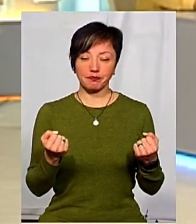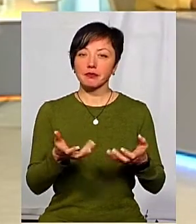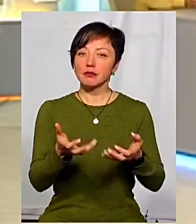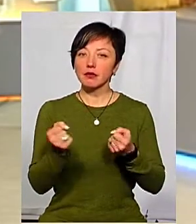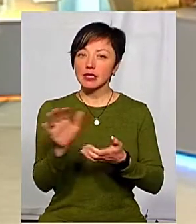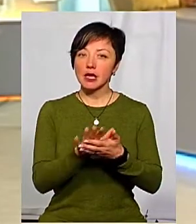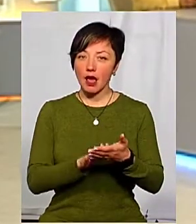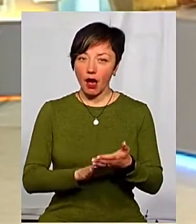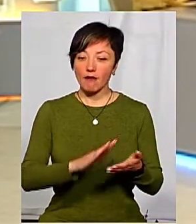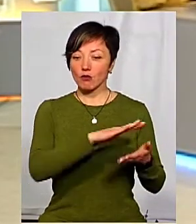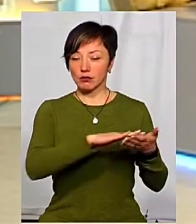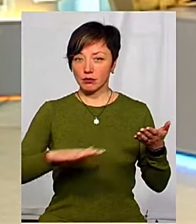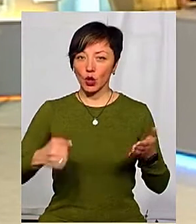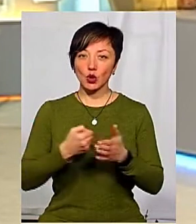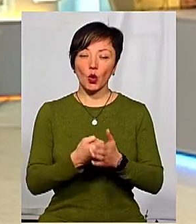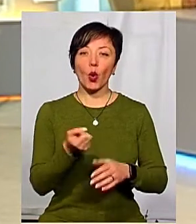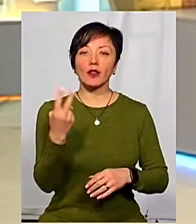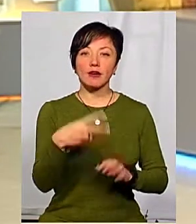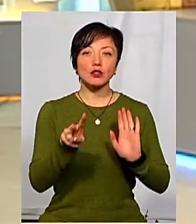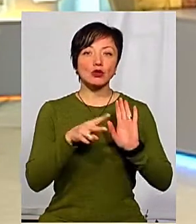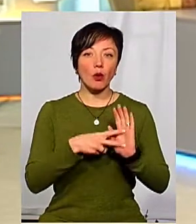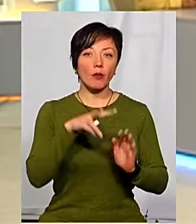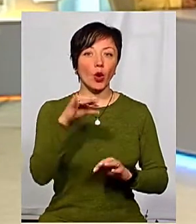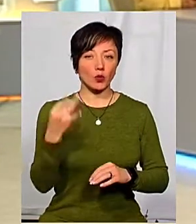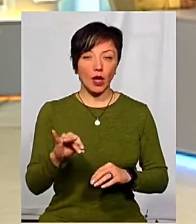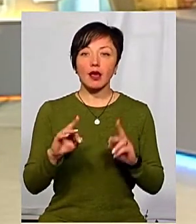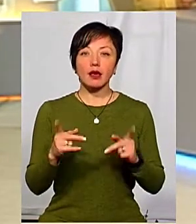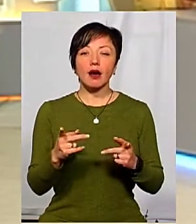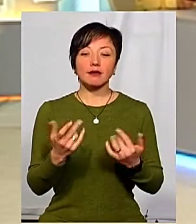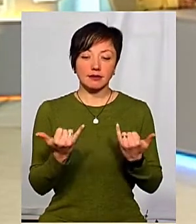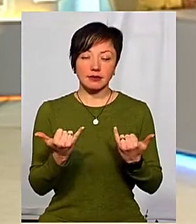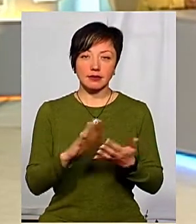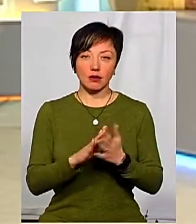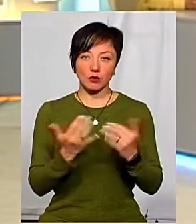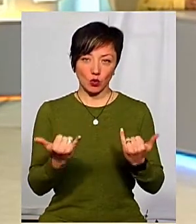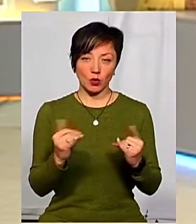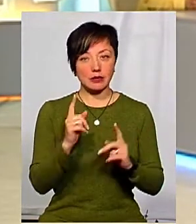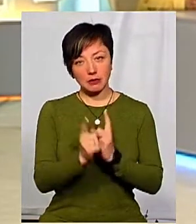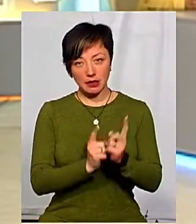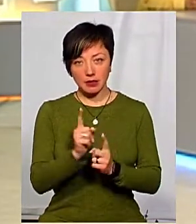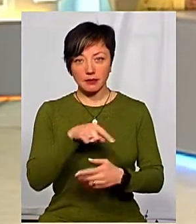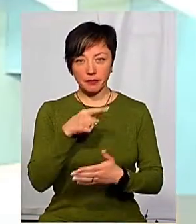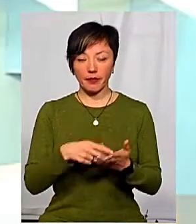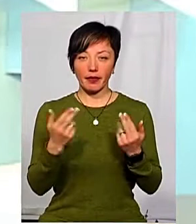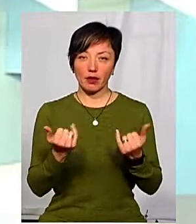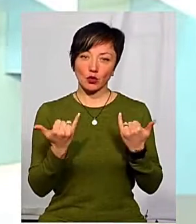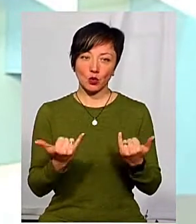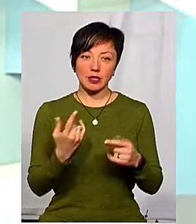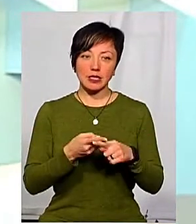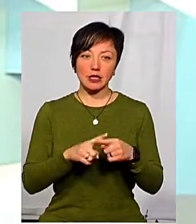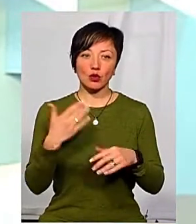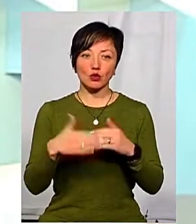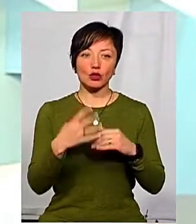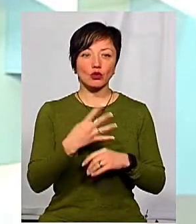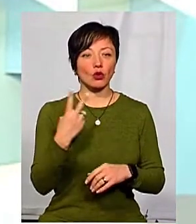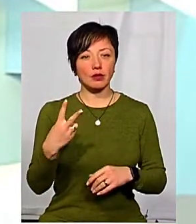Прийом заявок триватиме, як вона сказала, до 27 лютого. Як дані на сьогодні? Як вони змінилися? Змінилися. На сьогодні це вже